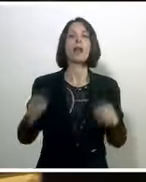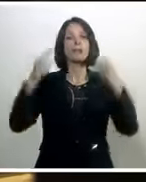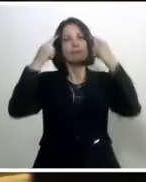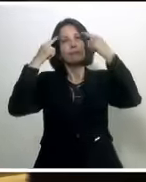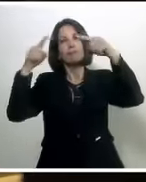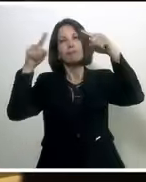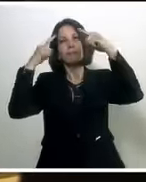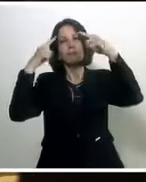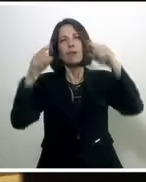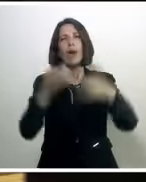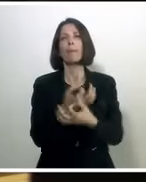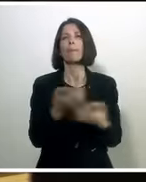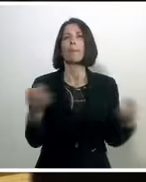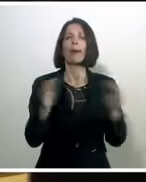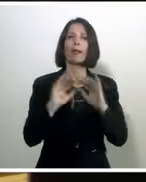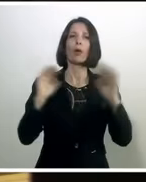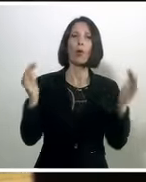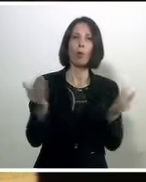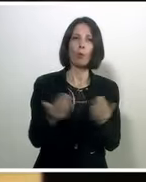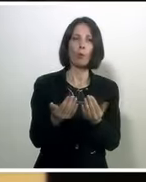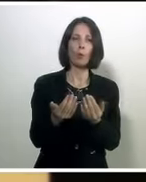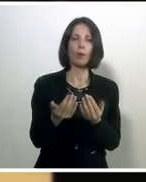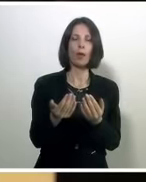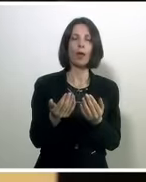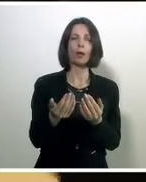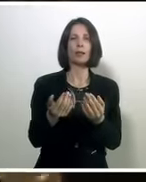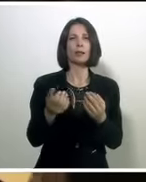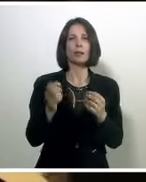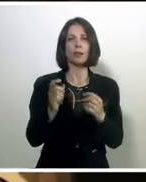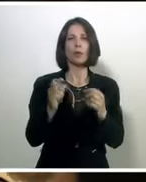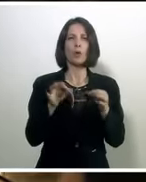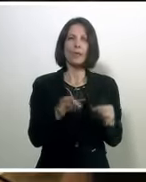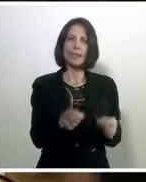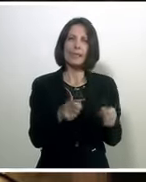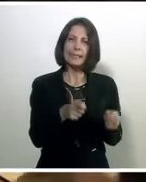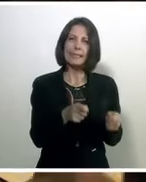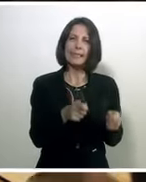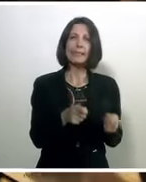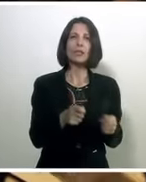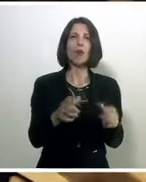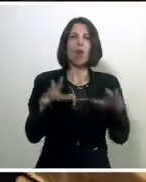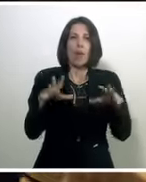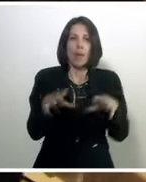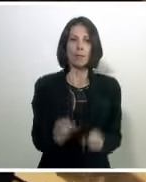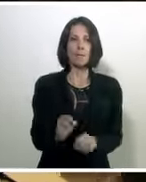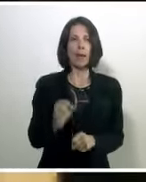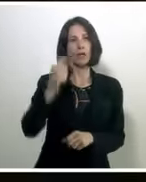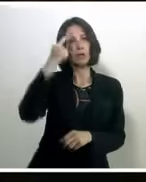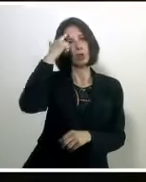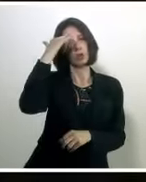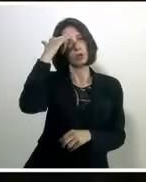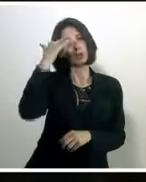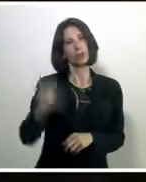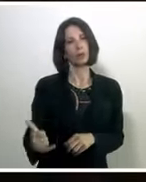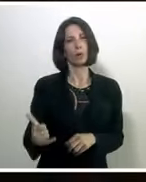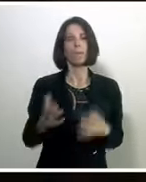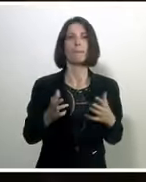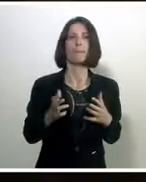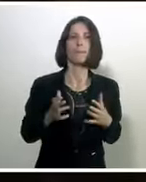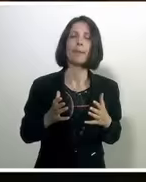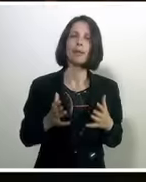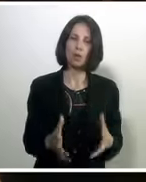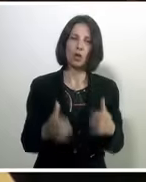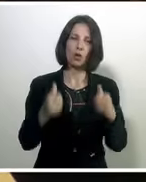bene comune Lo spirito critico l'impegno intellettuale e la passione civile nei